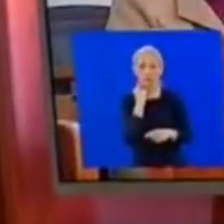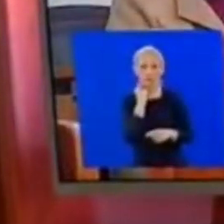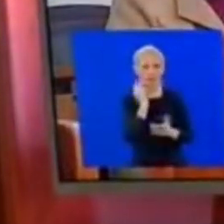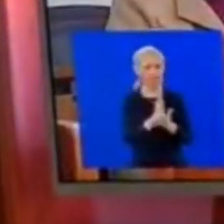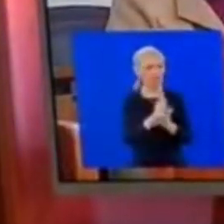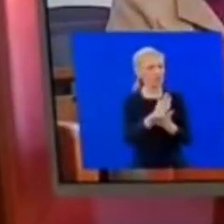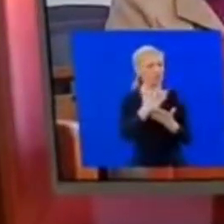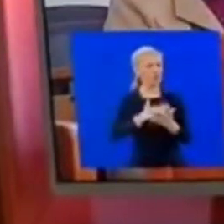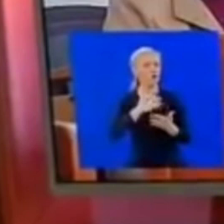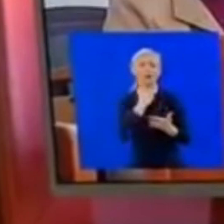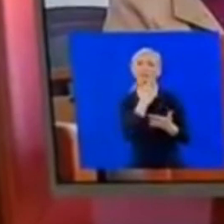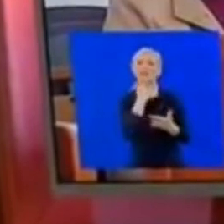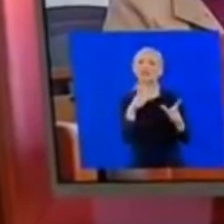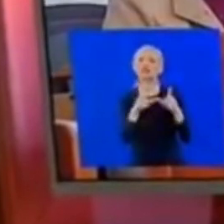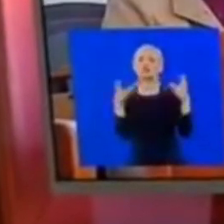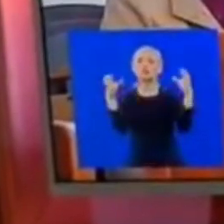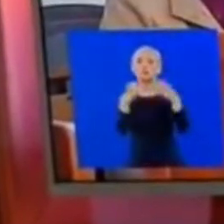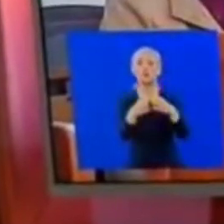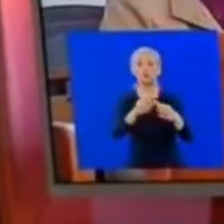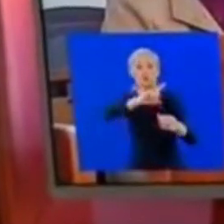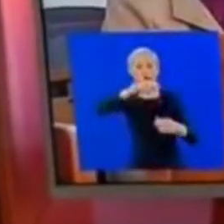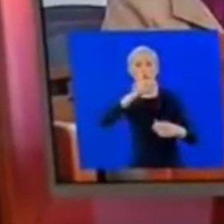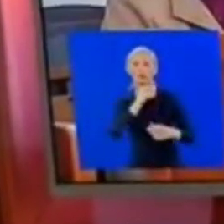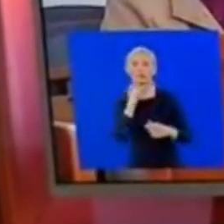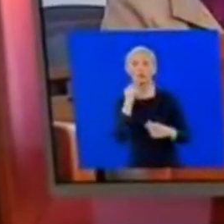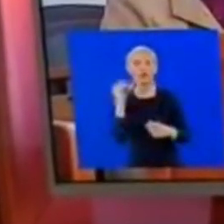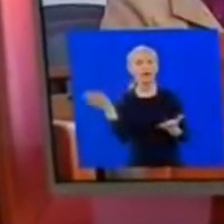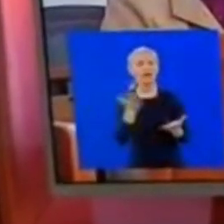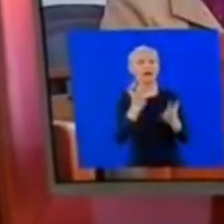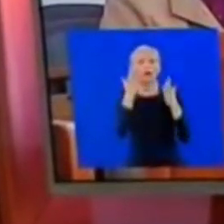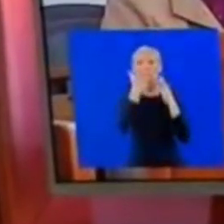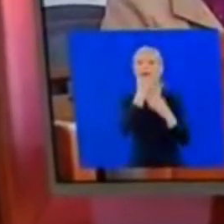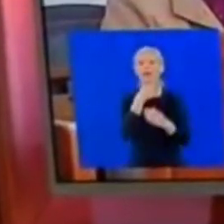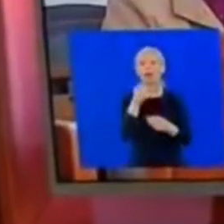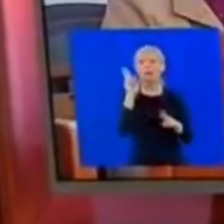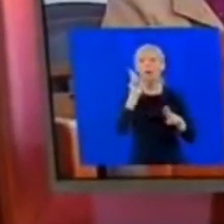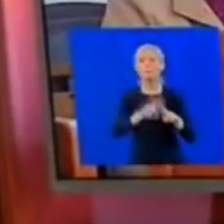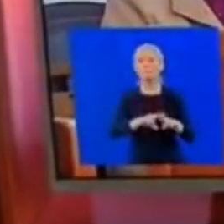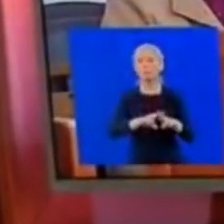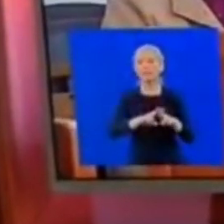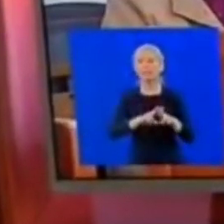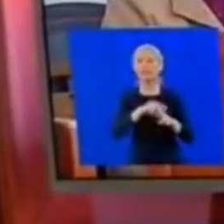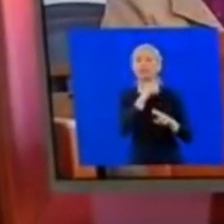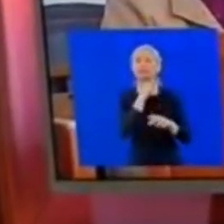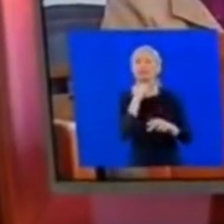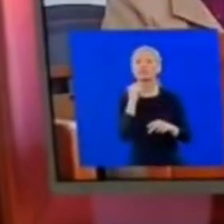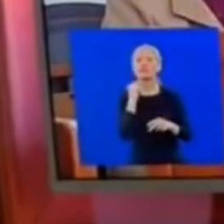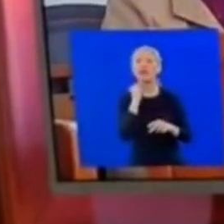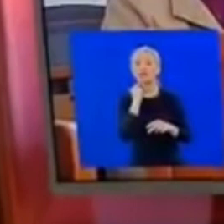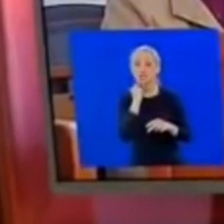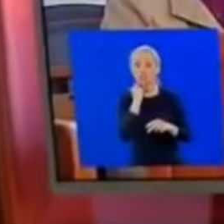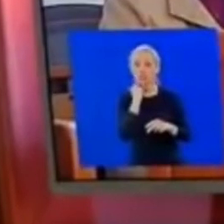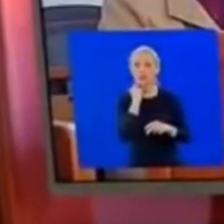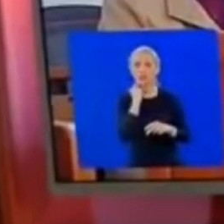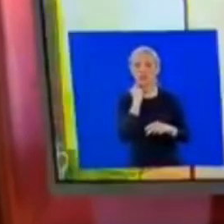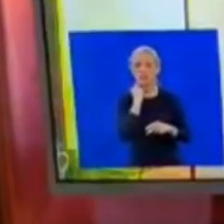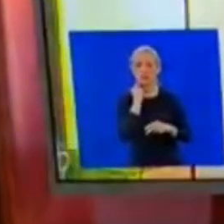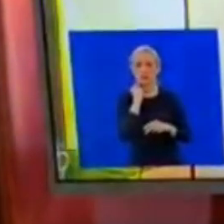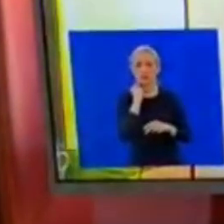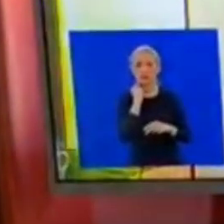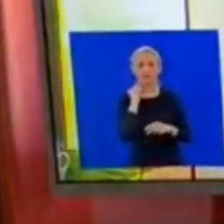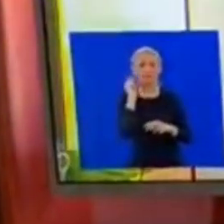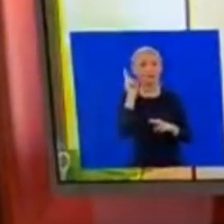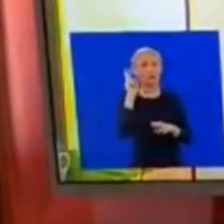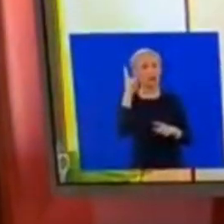često voli reći u društvu sa svećenicima: kako je lijepo biti svećeničec. I